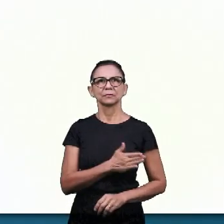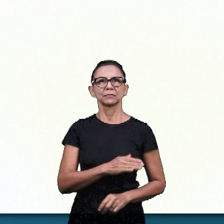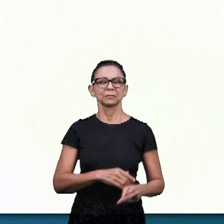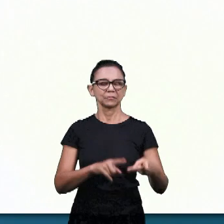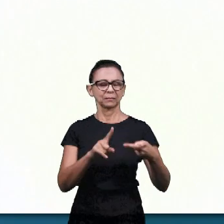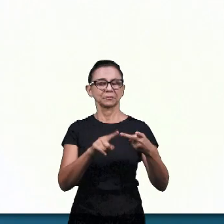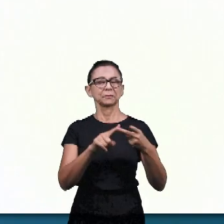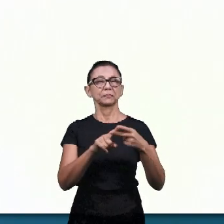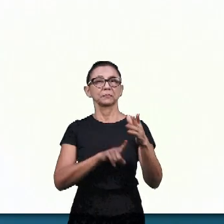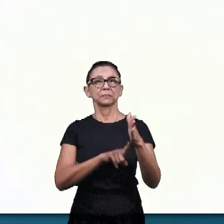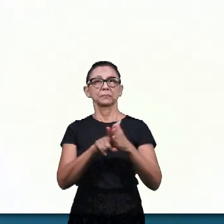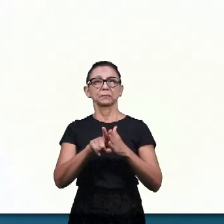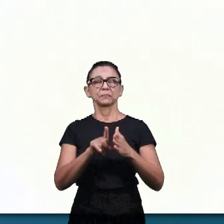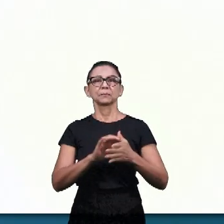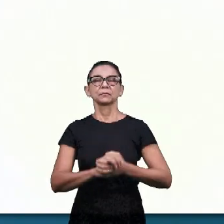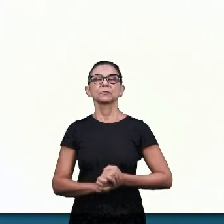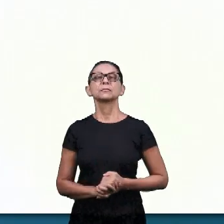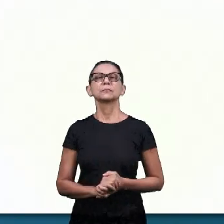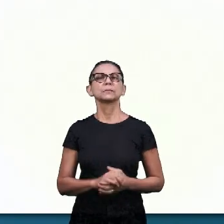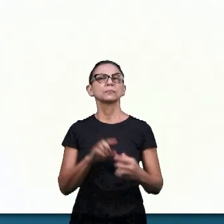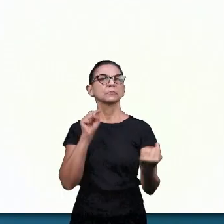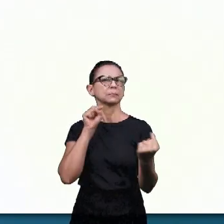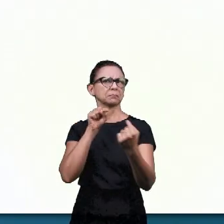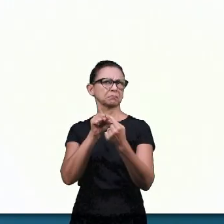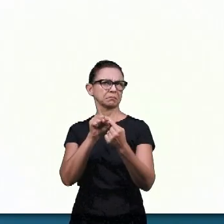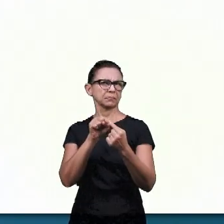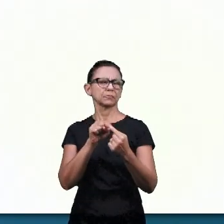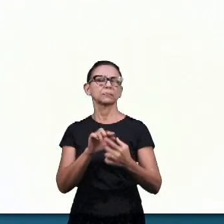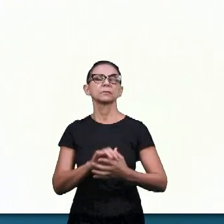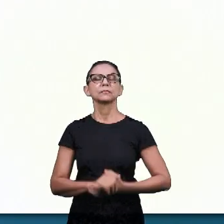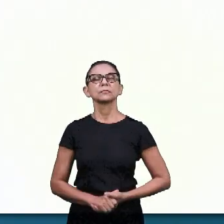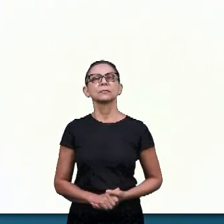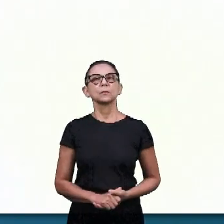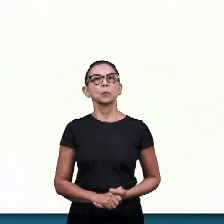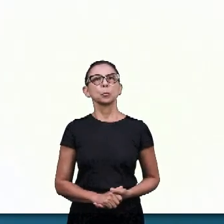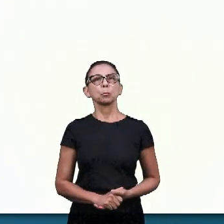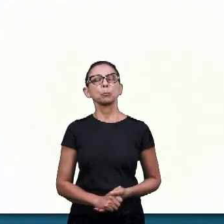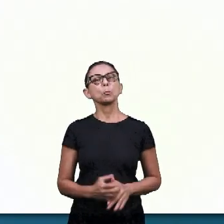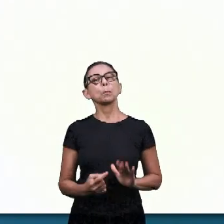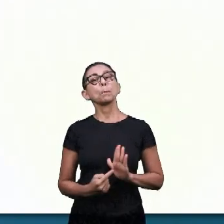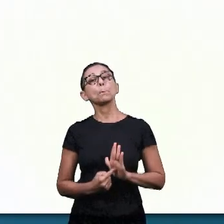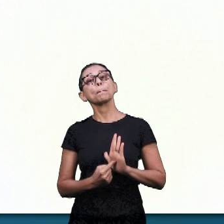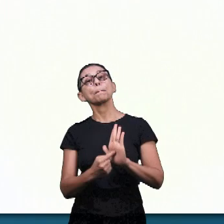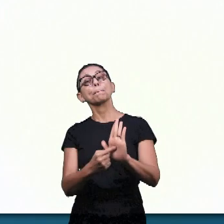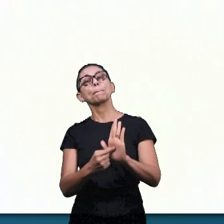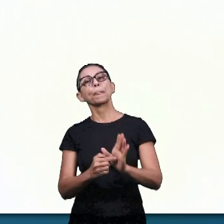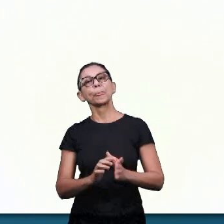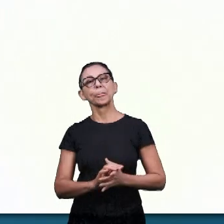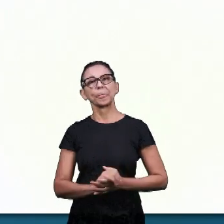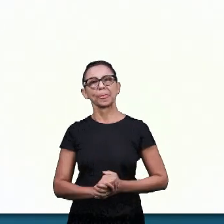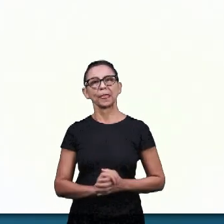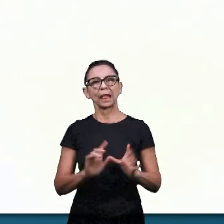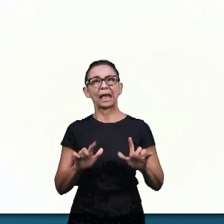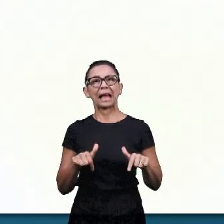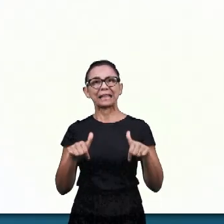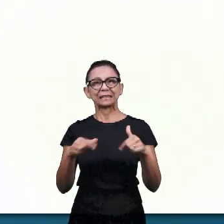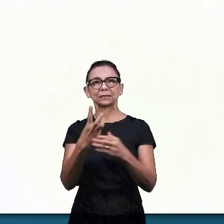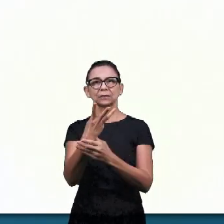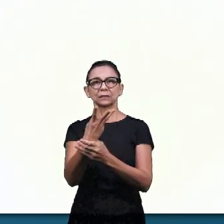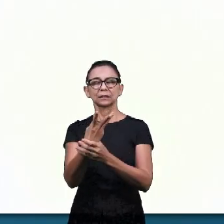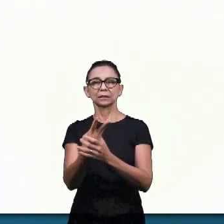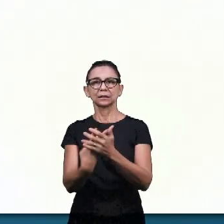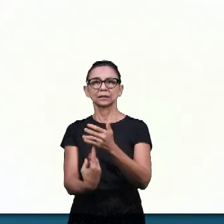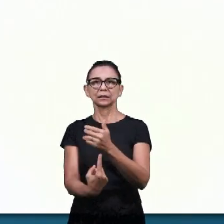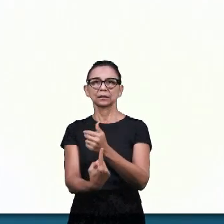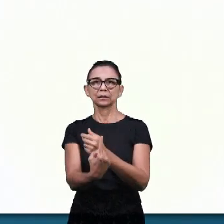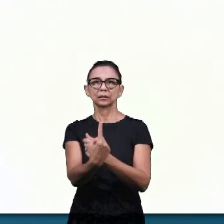deuxième question, elle est objective qui nous dit, mettez en évidence l'opération de la Trinité dans le